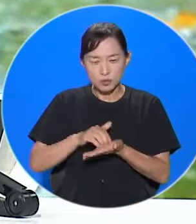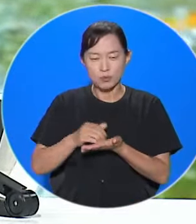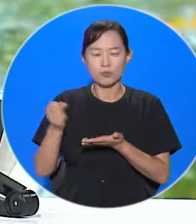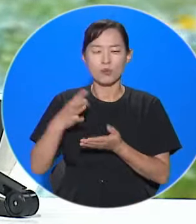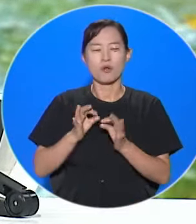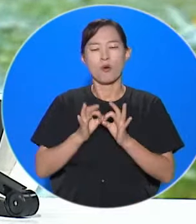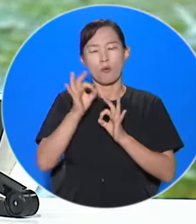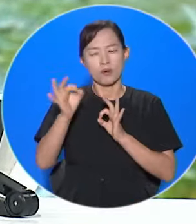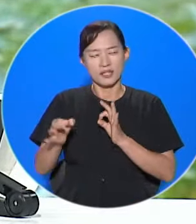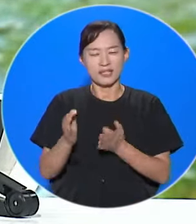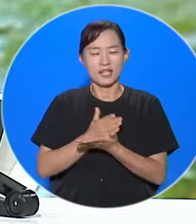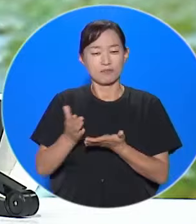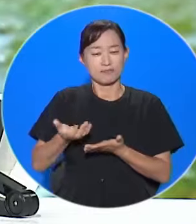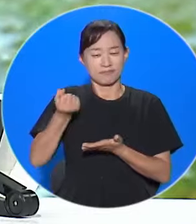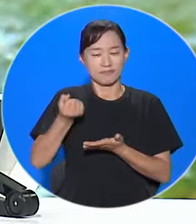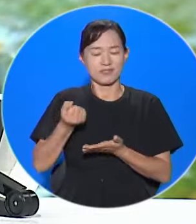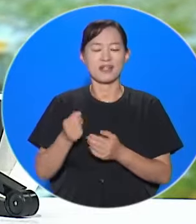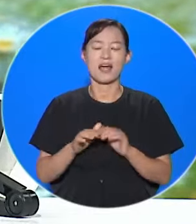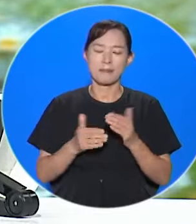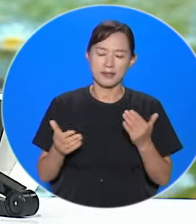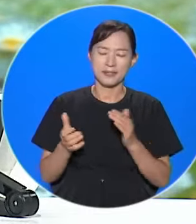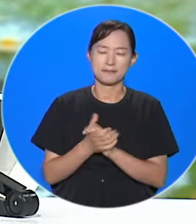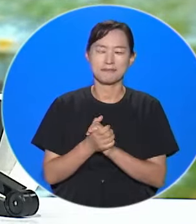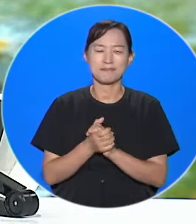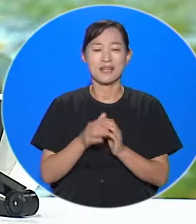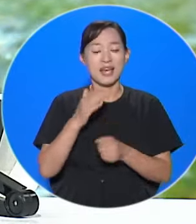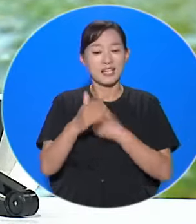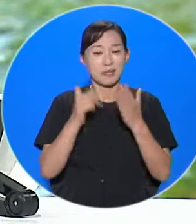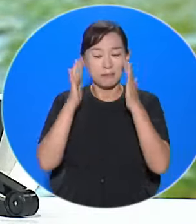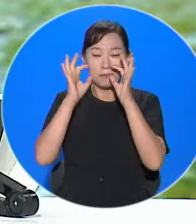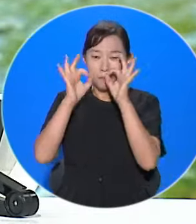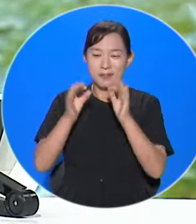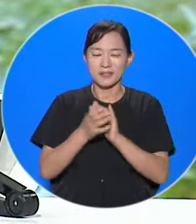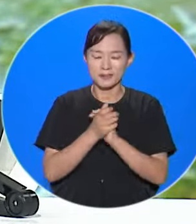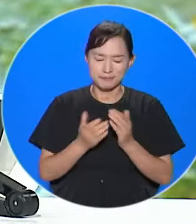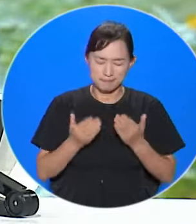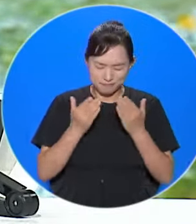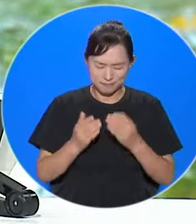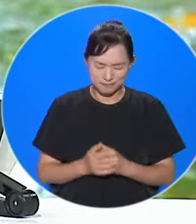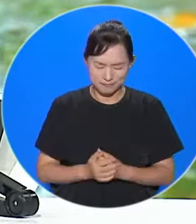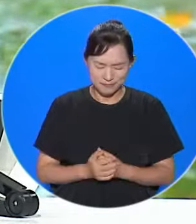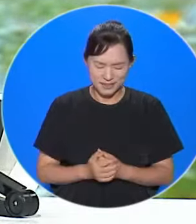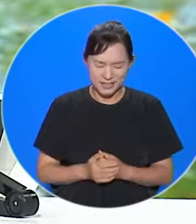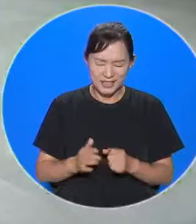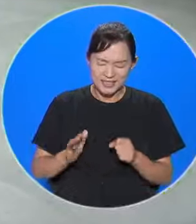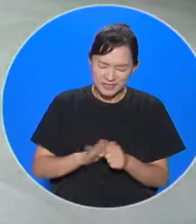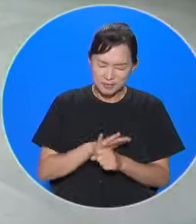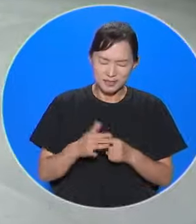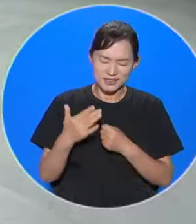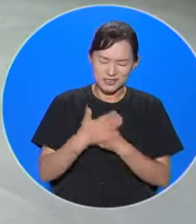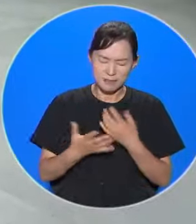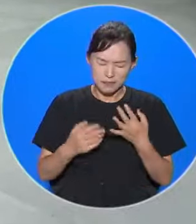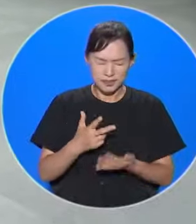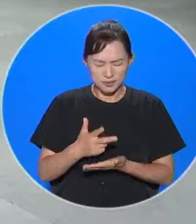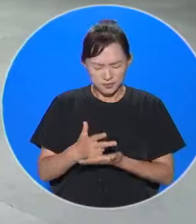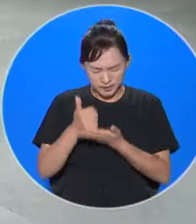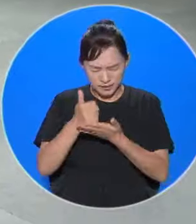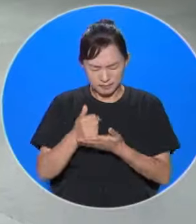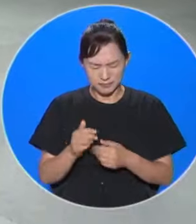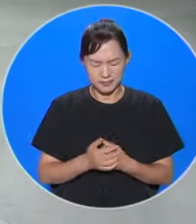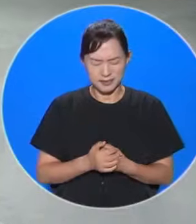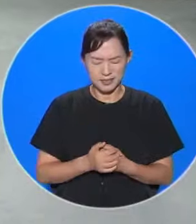영원한 분깃이시라. 아멘. 우리 하나님 바라보며 기도하겠습니다. 사랑과 은혜가 많으신 하나님,